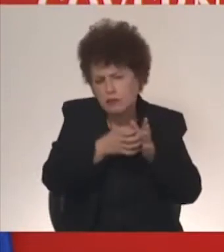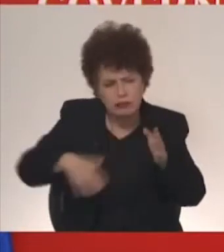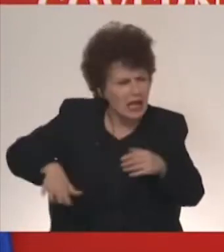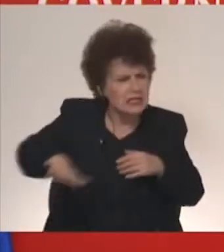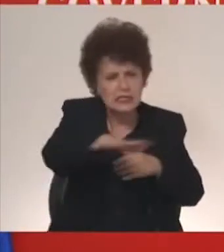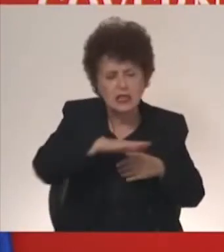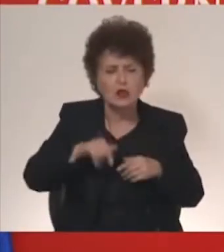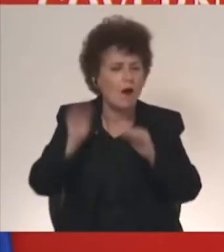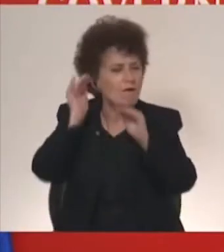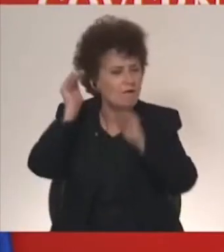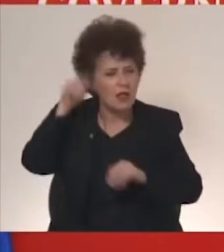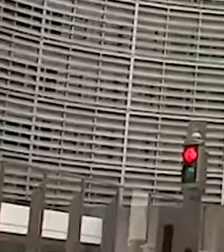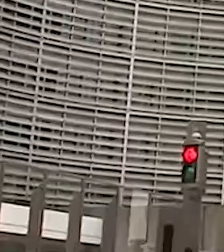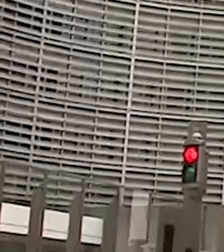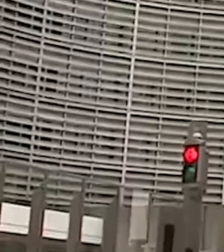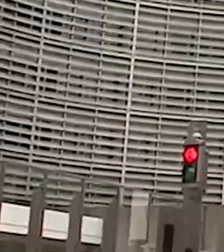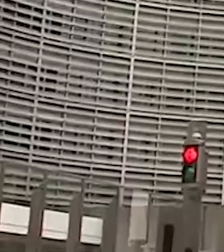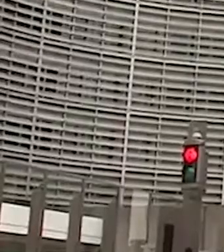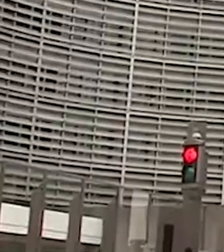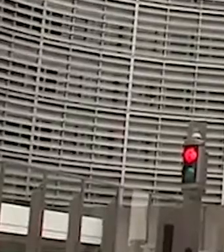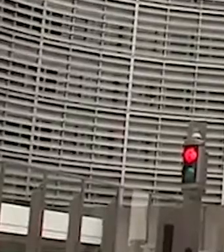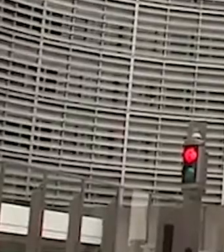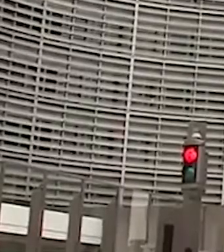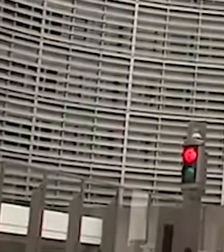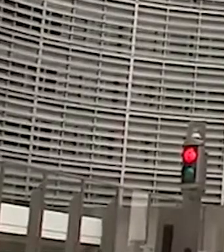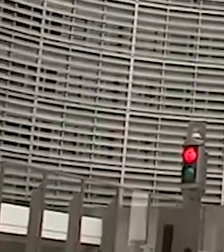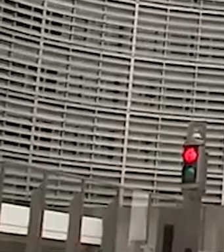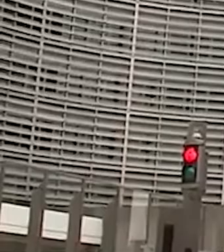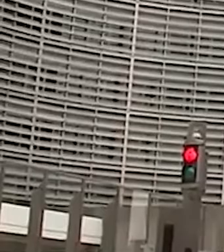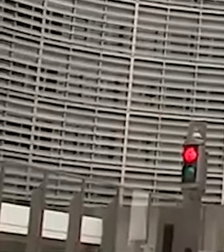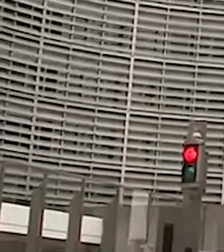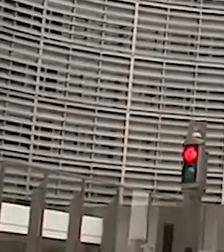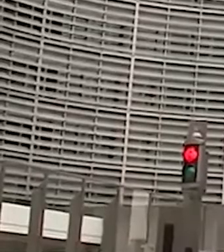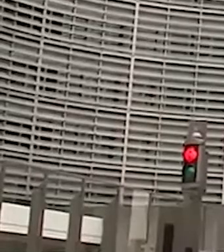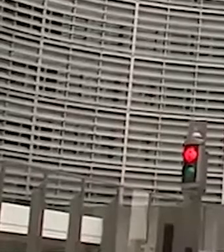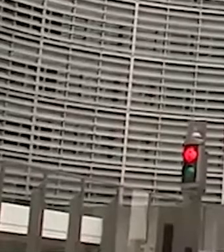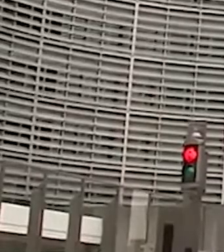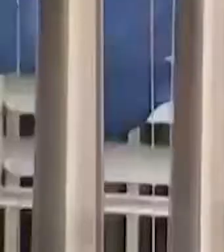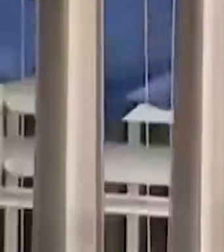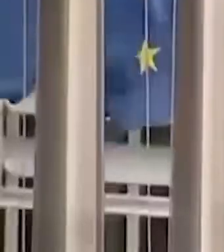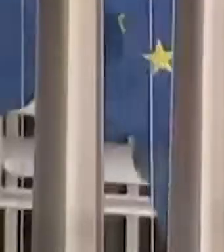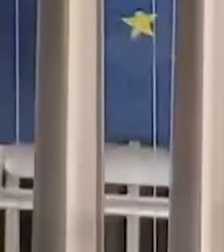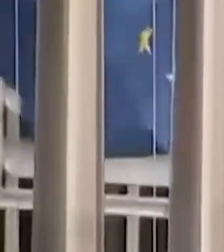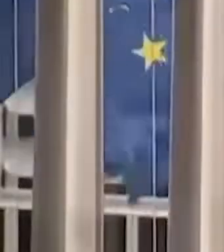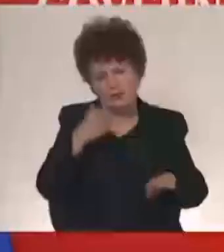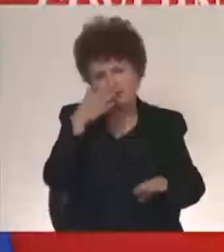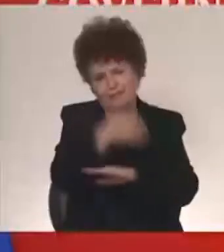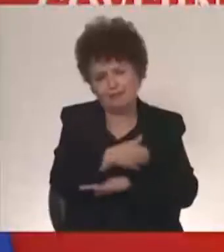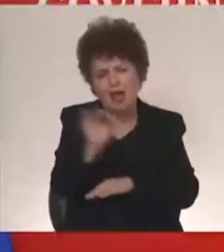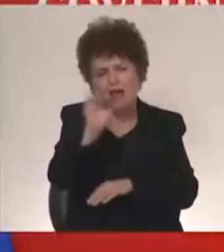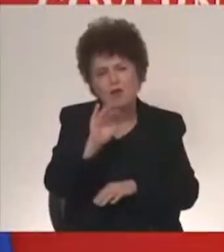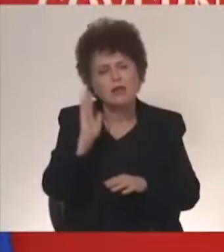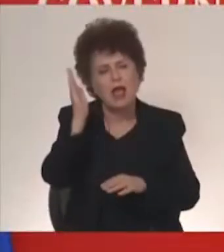Shtetet e Bashkuara të Amerikës e shohin Maqedoninë e Veriut në Bashkimin Evropian dhe do të bëjnë gjithçka të mundur për të çuar proceset përpara. Kështu